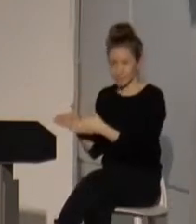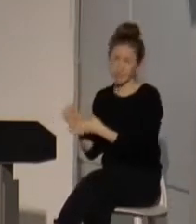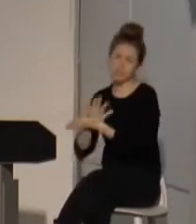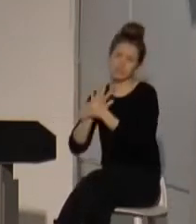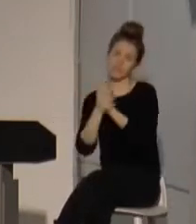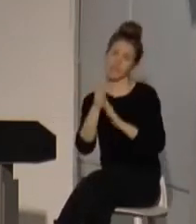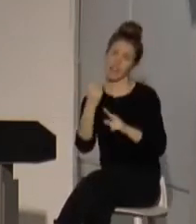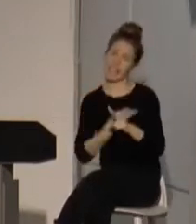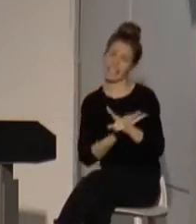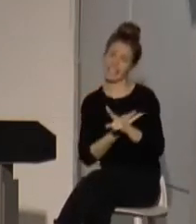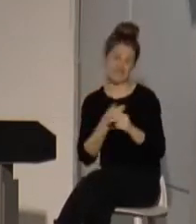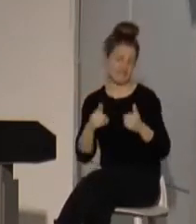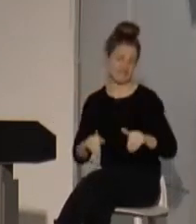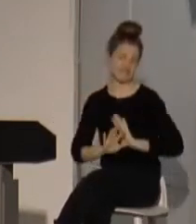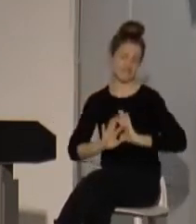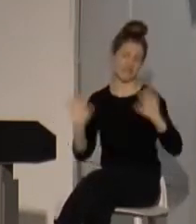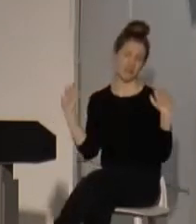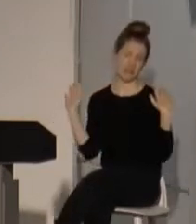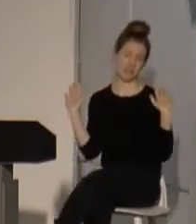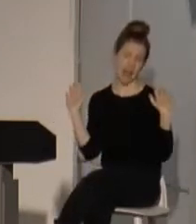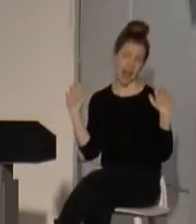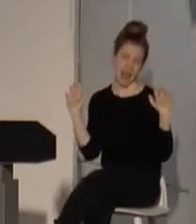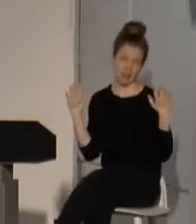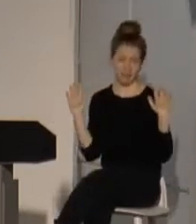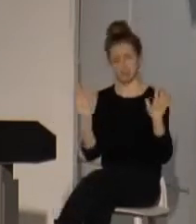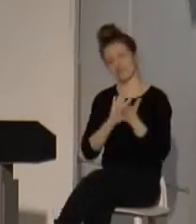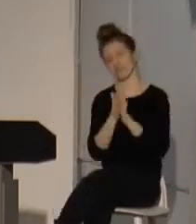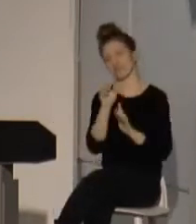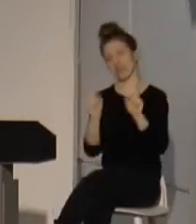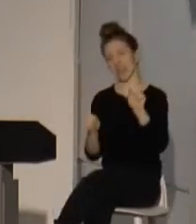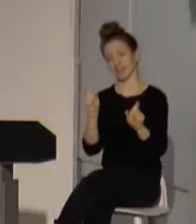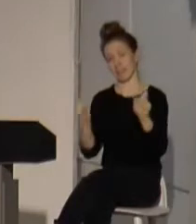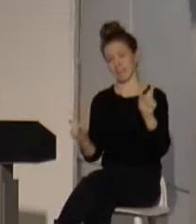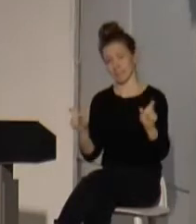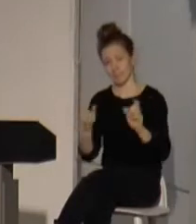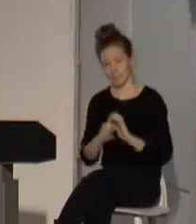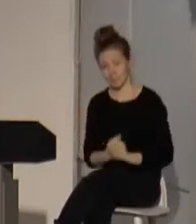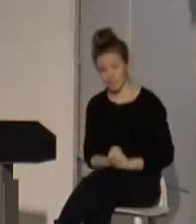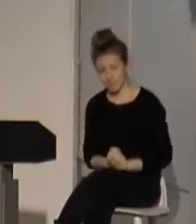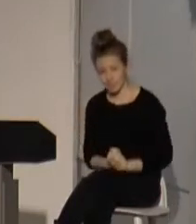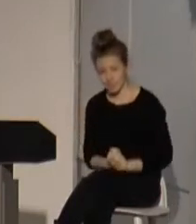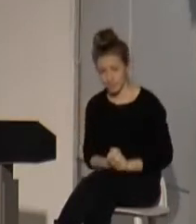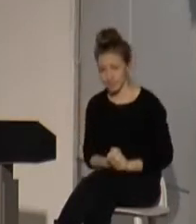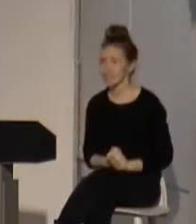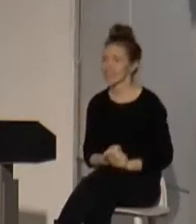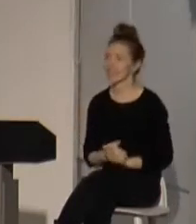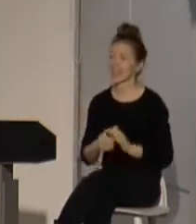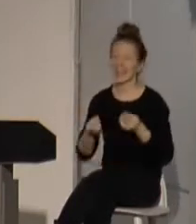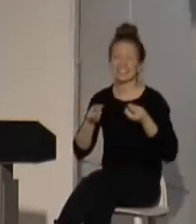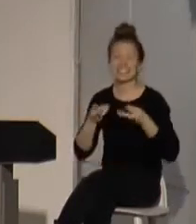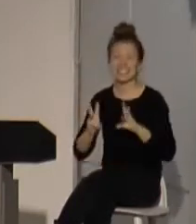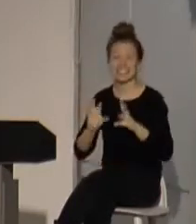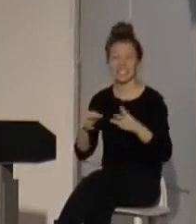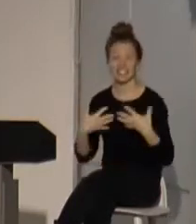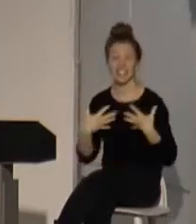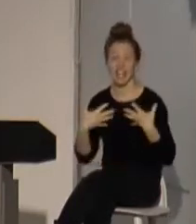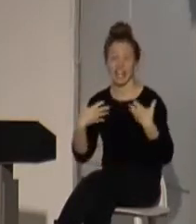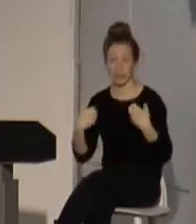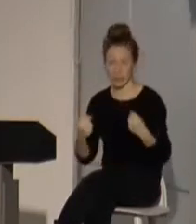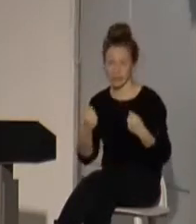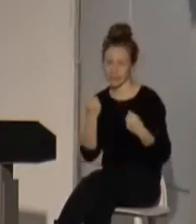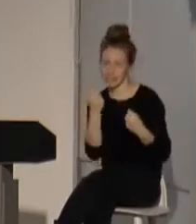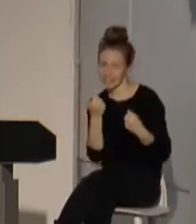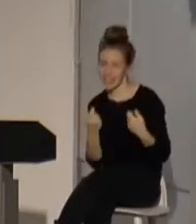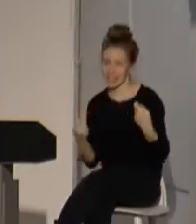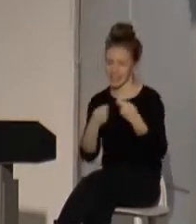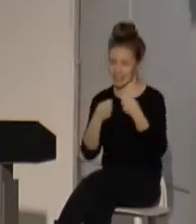רגילים, ללא מגבלה, בני אדם. אז הטקטיקה של הקיורים, אני קשור איזה טיפה